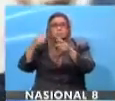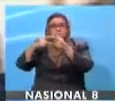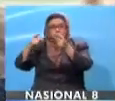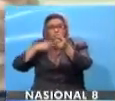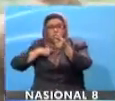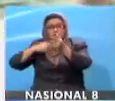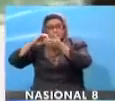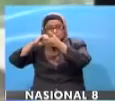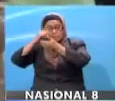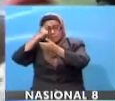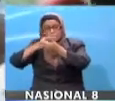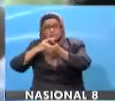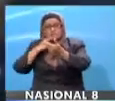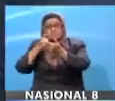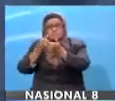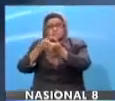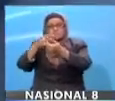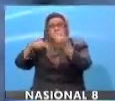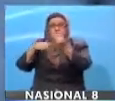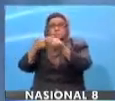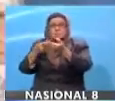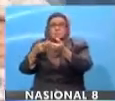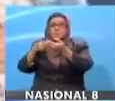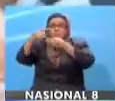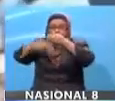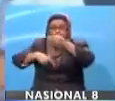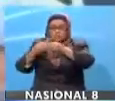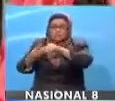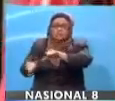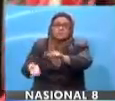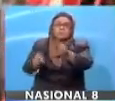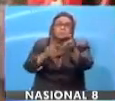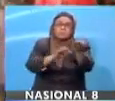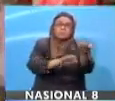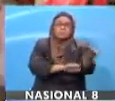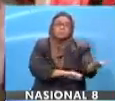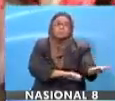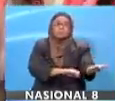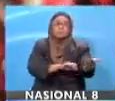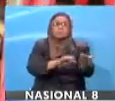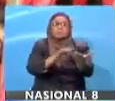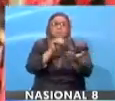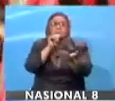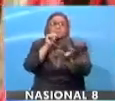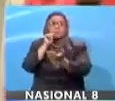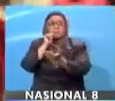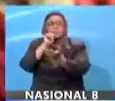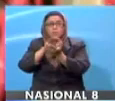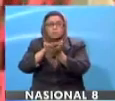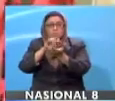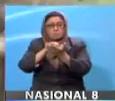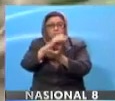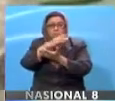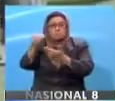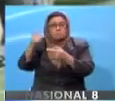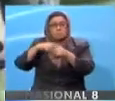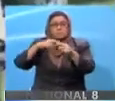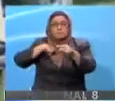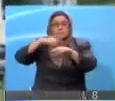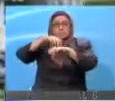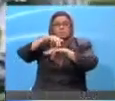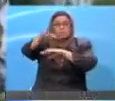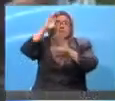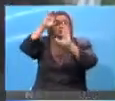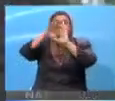itu. Sementara itu, kakitangan Suruhanjaya Tinggi Malaysia di Pakistan turut mengirimkan gambar terakhir ke semua kakitangan warga